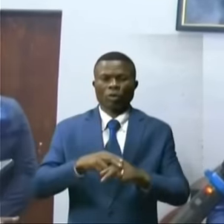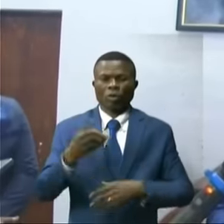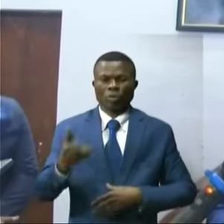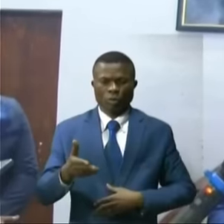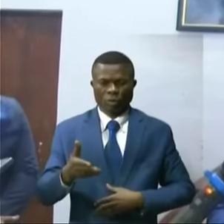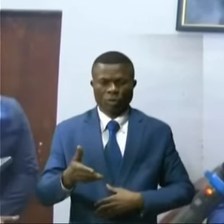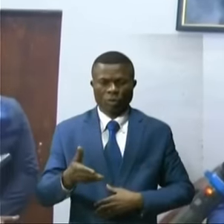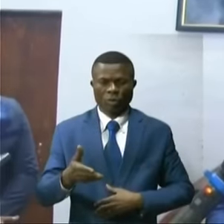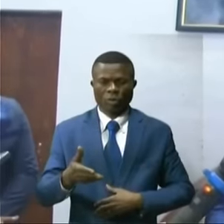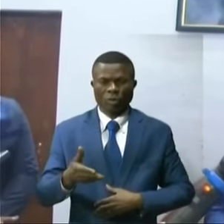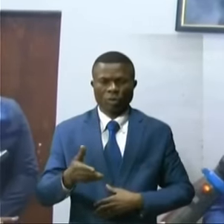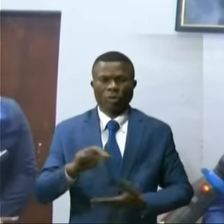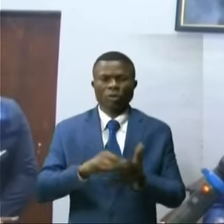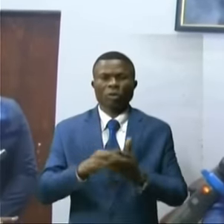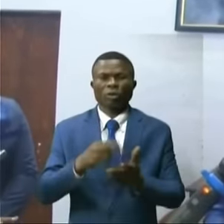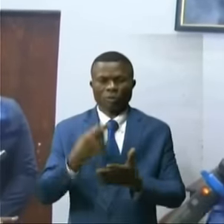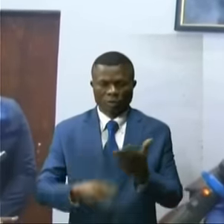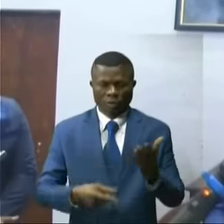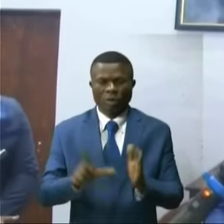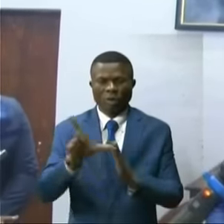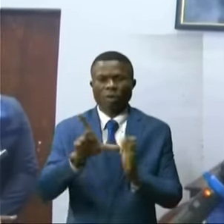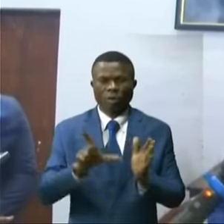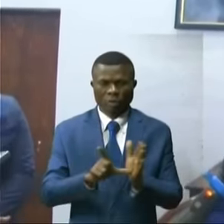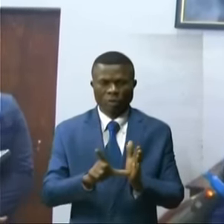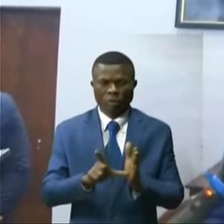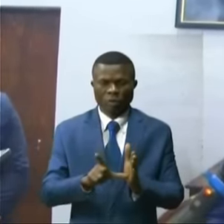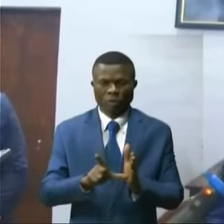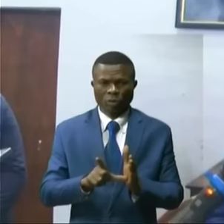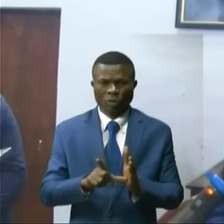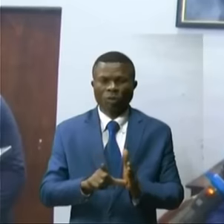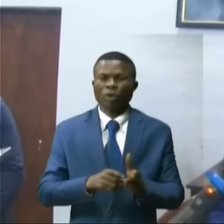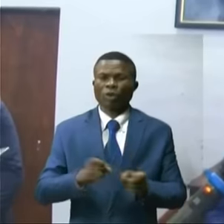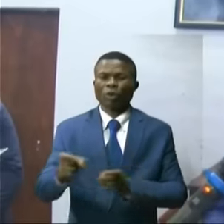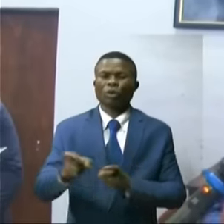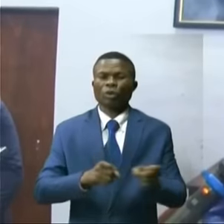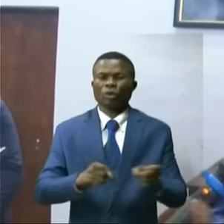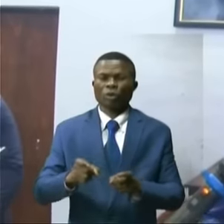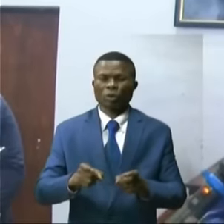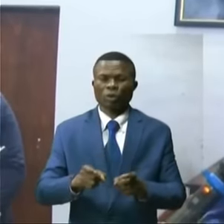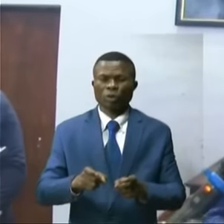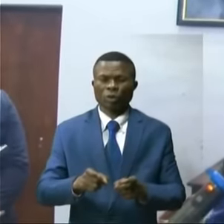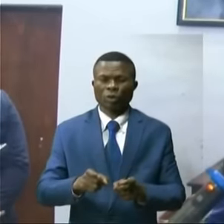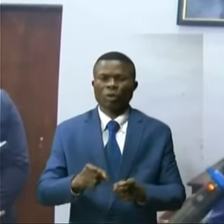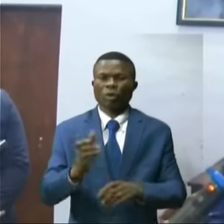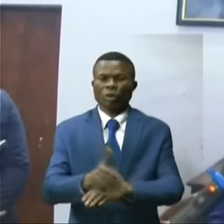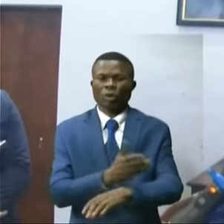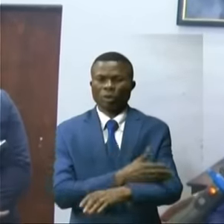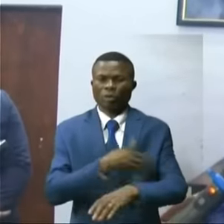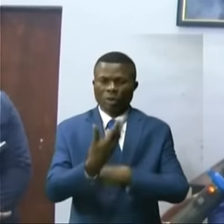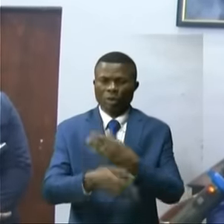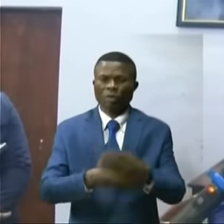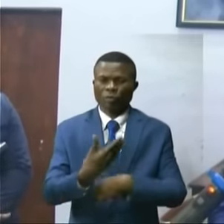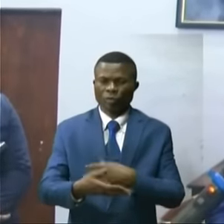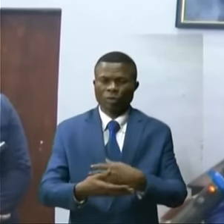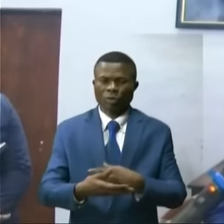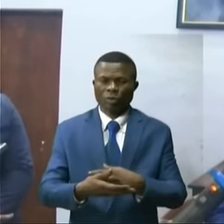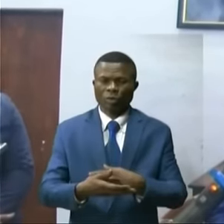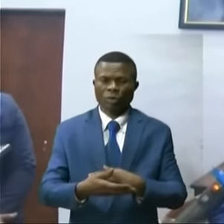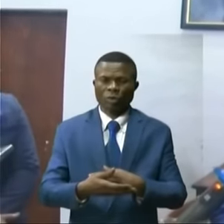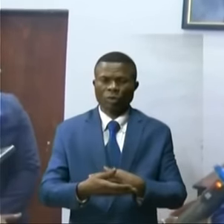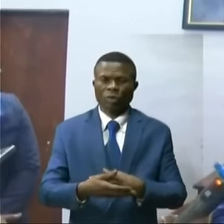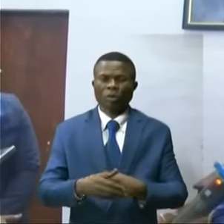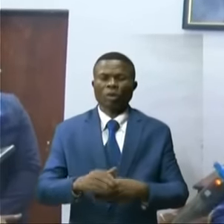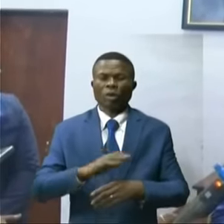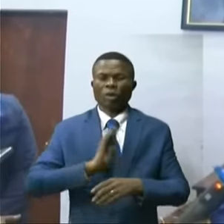et donc de des lois qui régissent la marche et le fonctionnement de